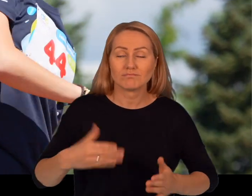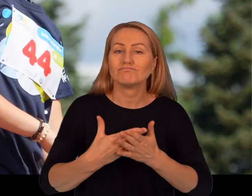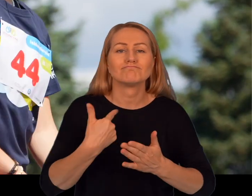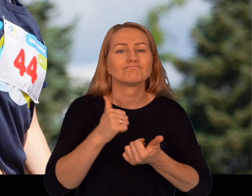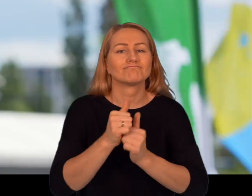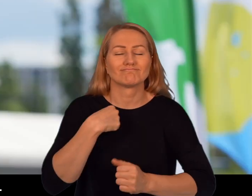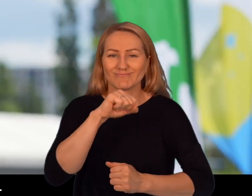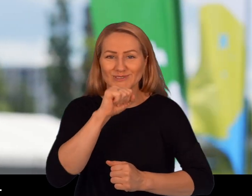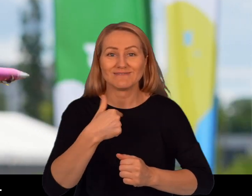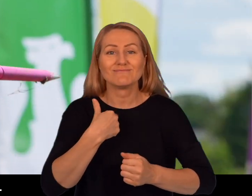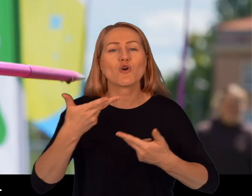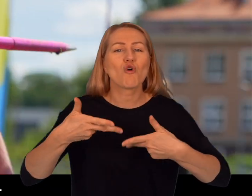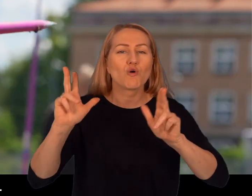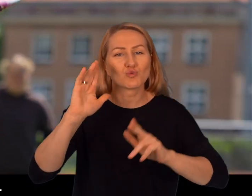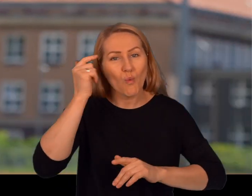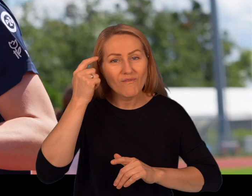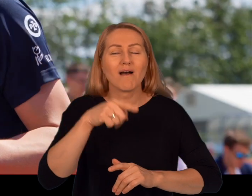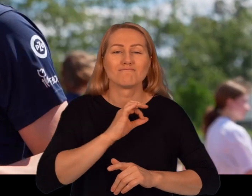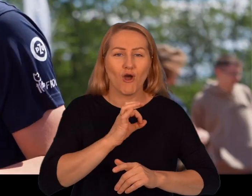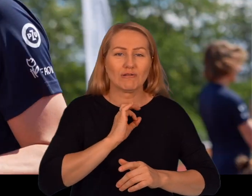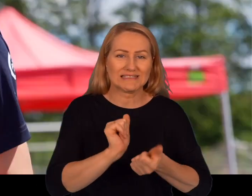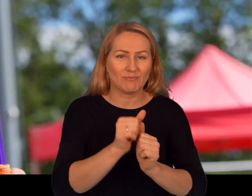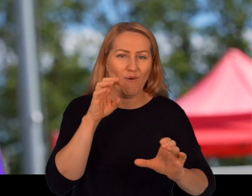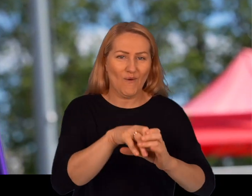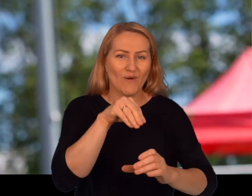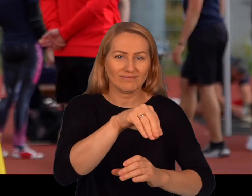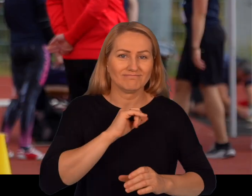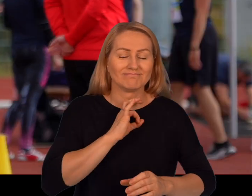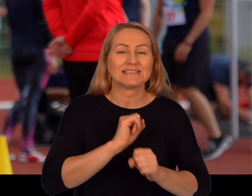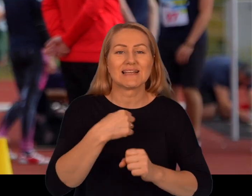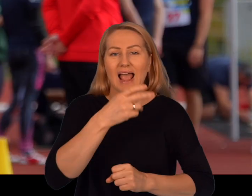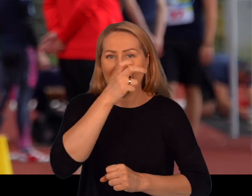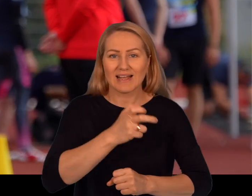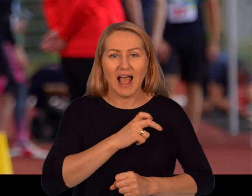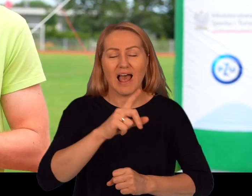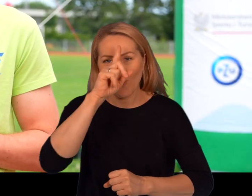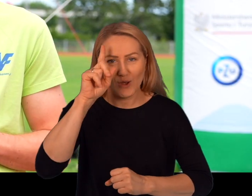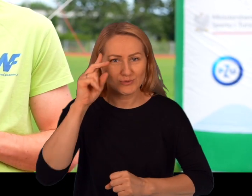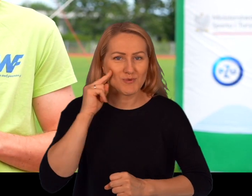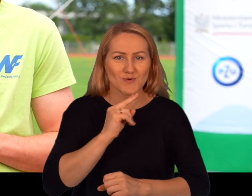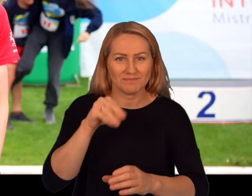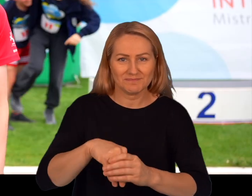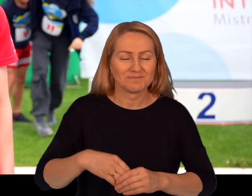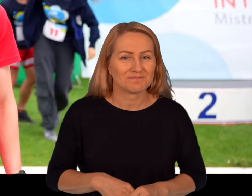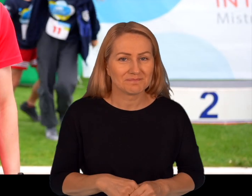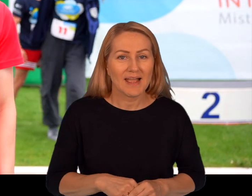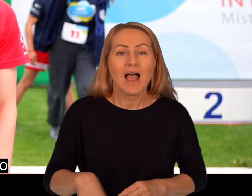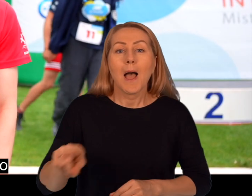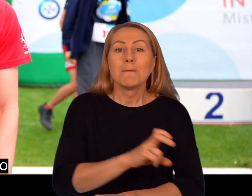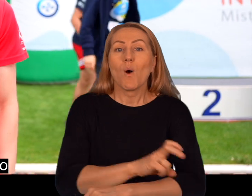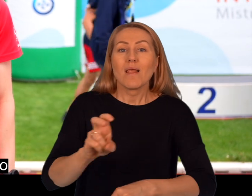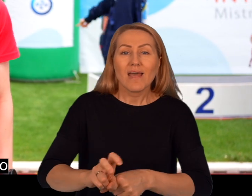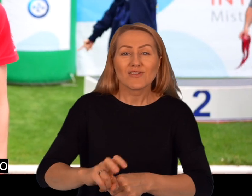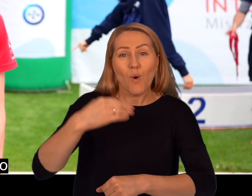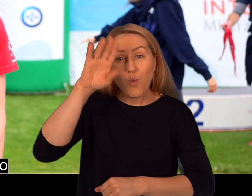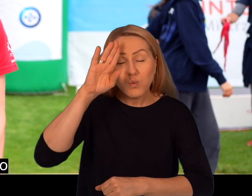sport. Gram przede wszystkim w koszykówkę, jest to moja główna dyscyplina. Jestem w kadrze osób niszczących. Na tych mistrzostwach